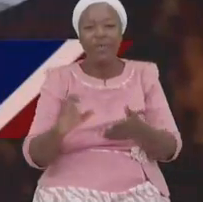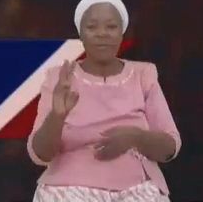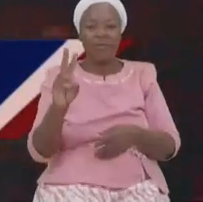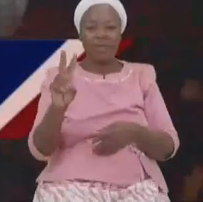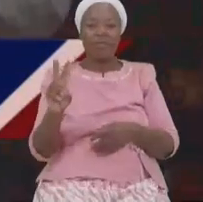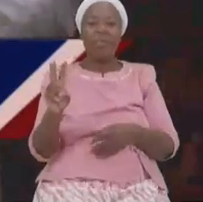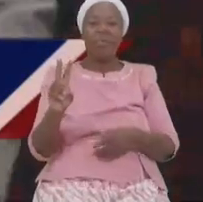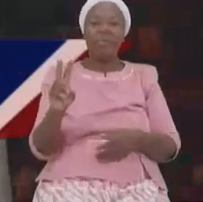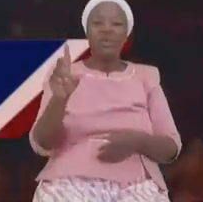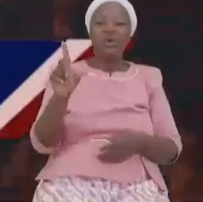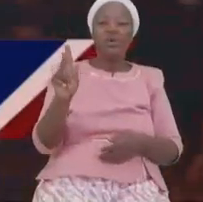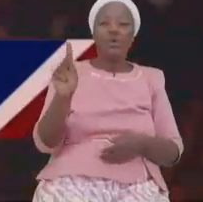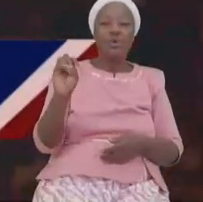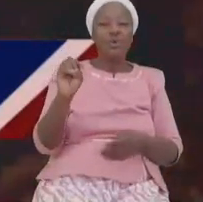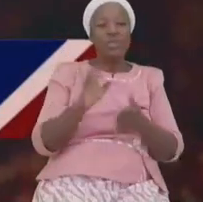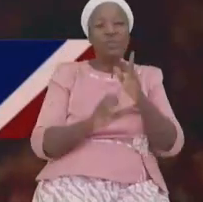Luc 1, 72.